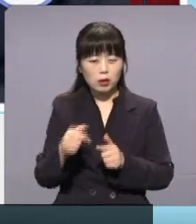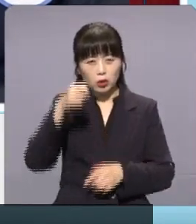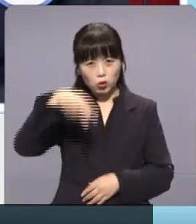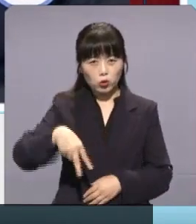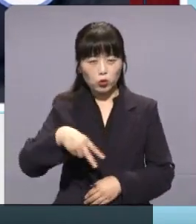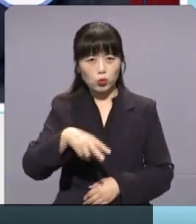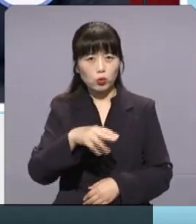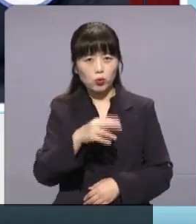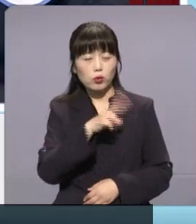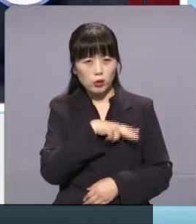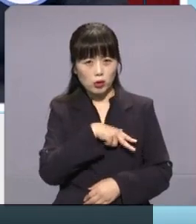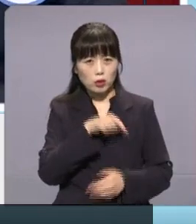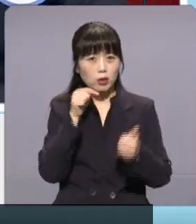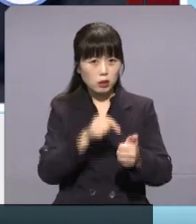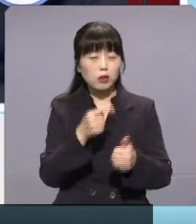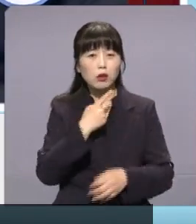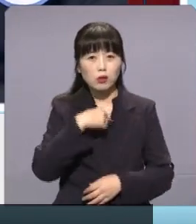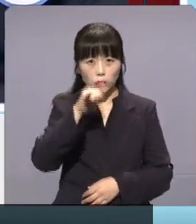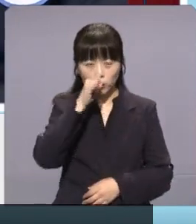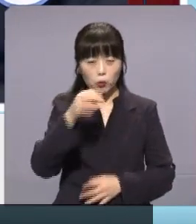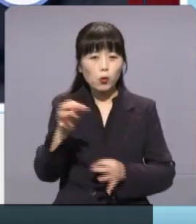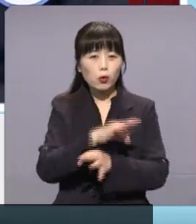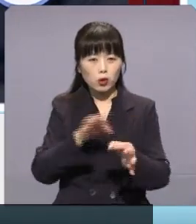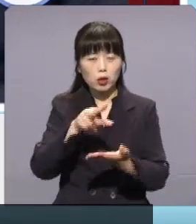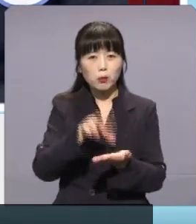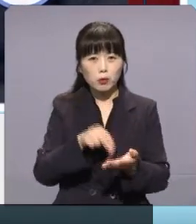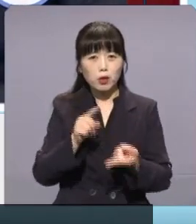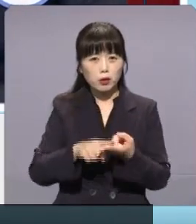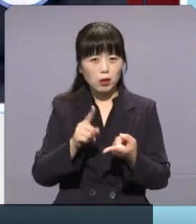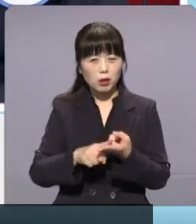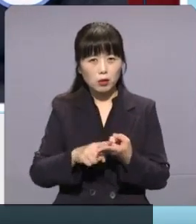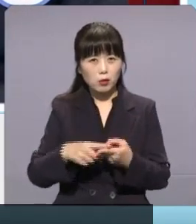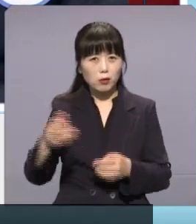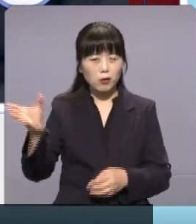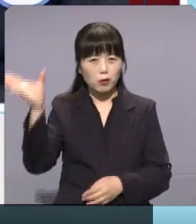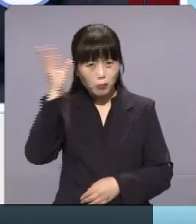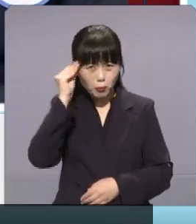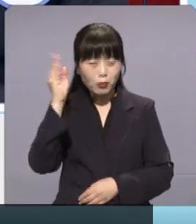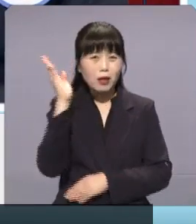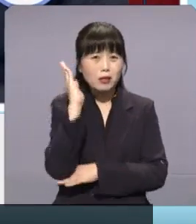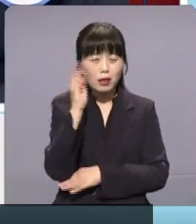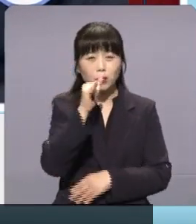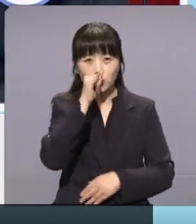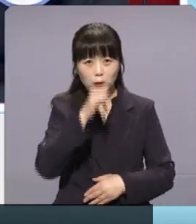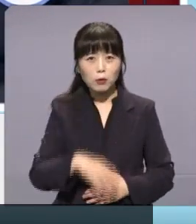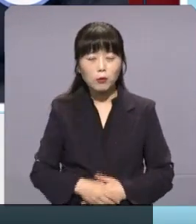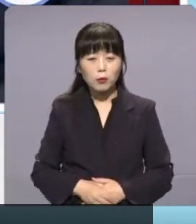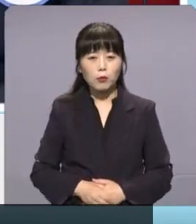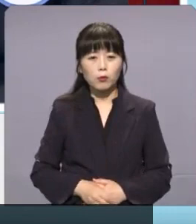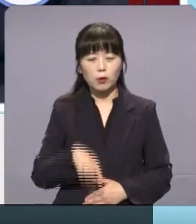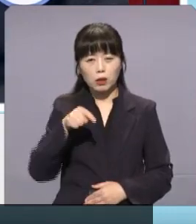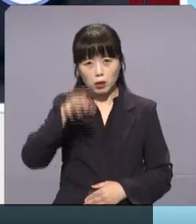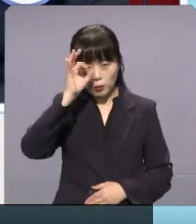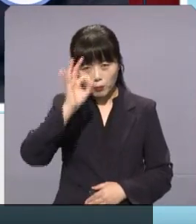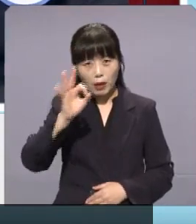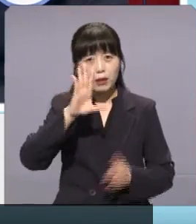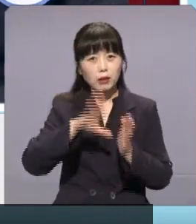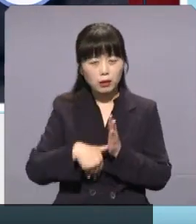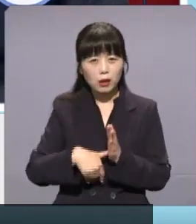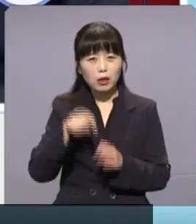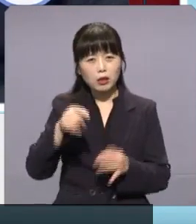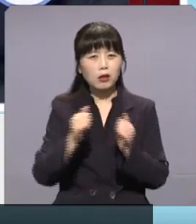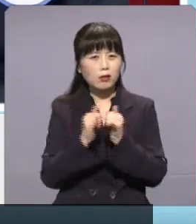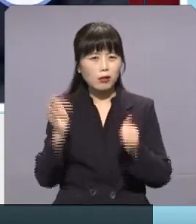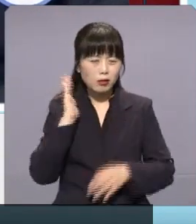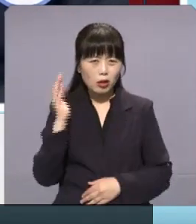하기도 했었잖아요. 예. 그리고 경제 문제에 대해서 사실 무지에 가까운 얘기를 하기도 했었고 이런 모습 보면서 아, 이런